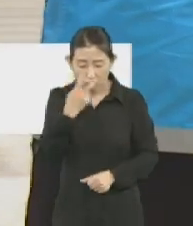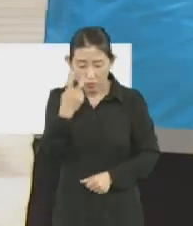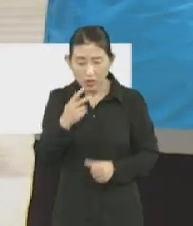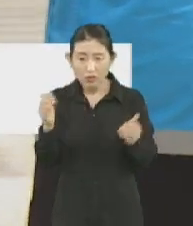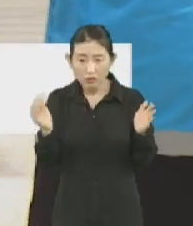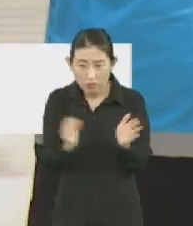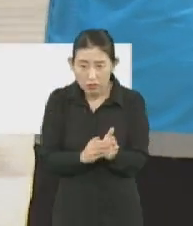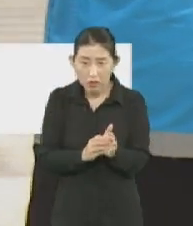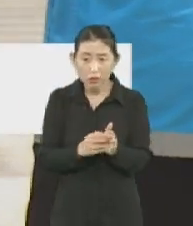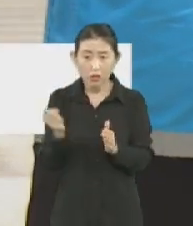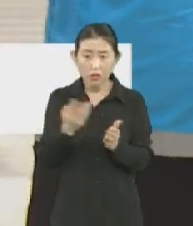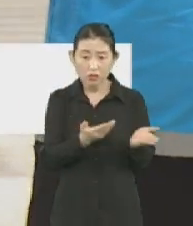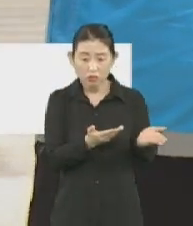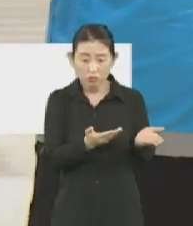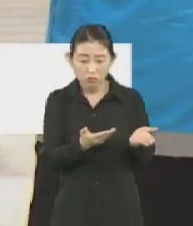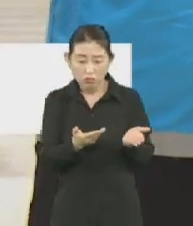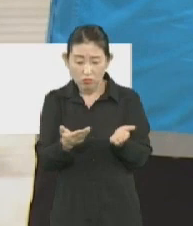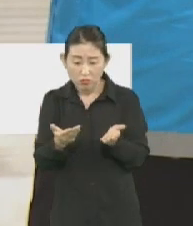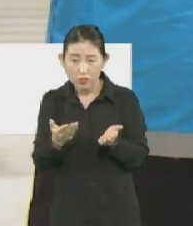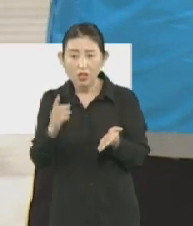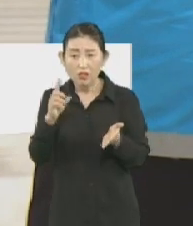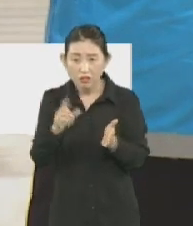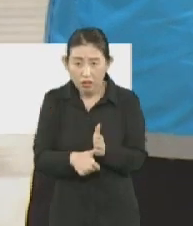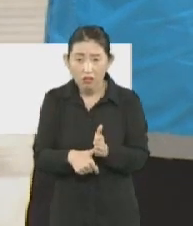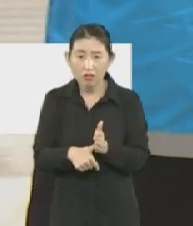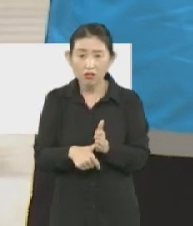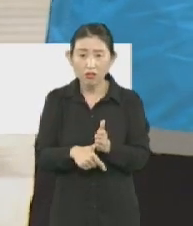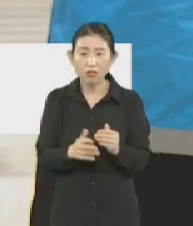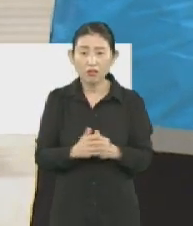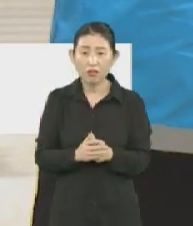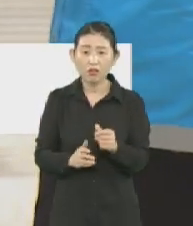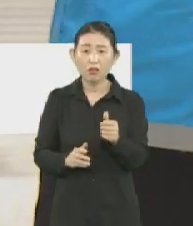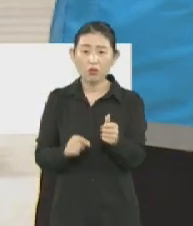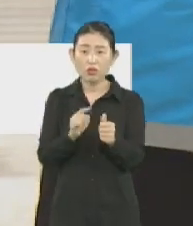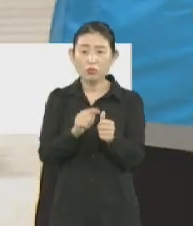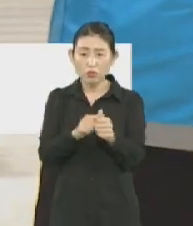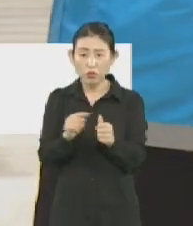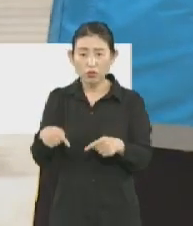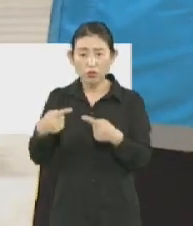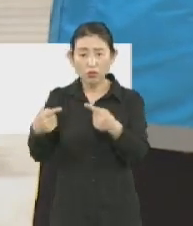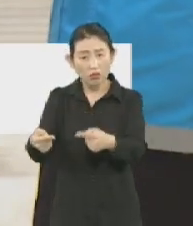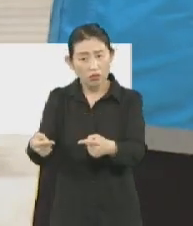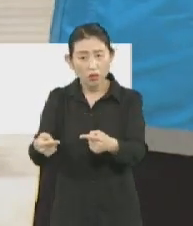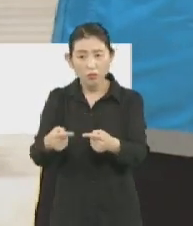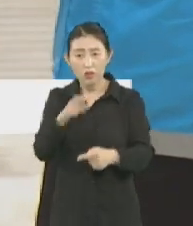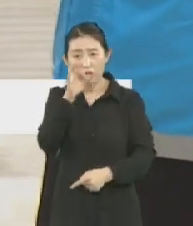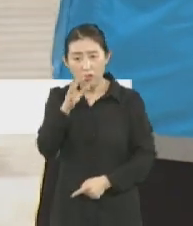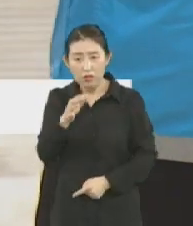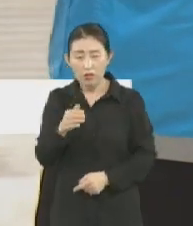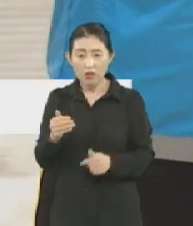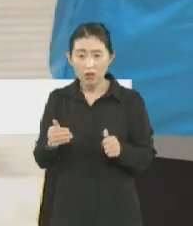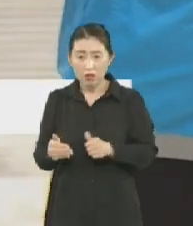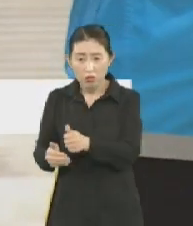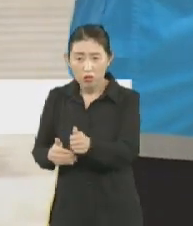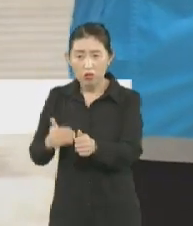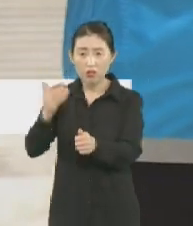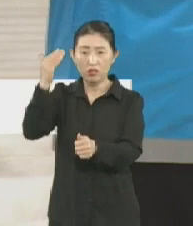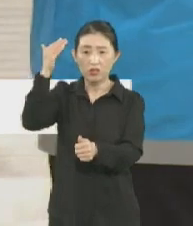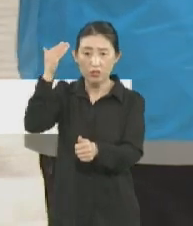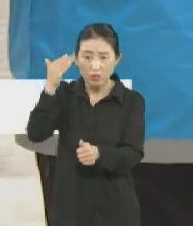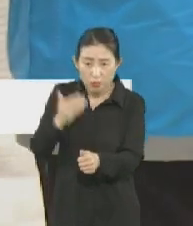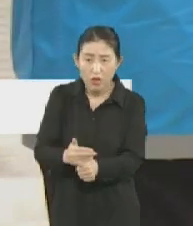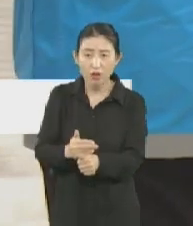재가동을 해야 되는 그 텀에서 이분이 원래는 거기 들어가면 안 되는데 그 순간 들어간